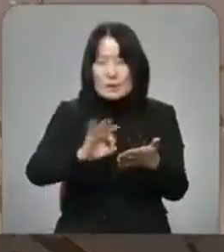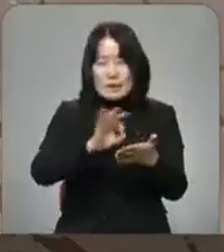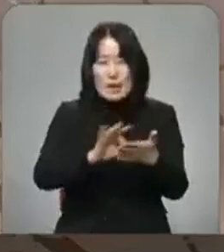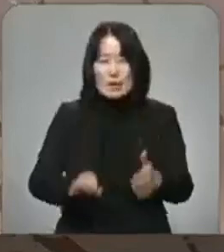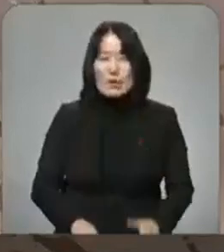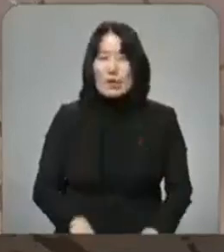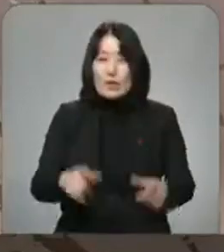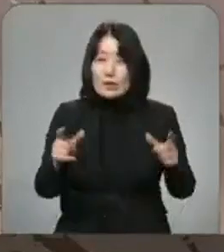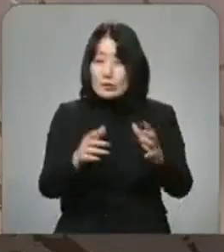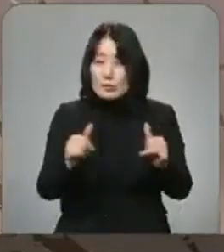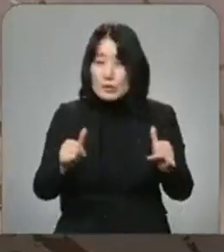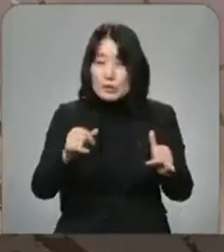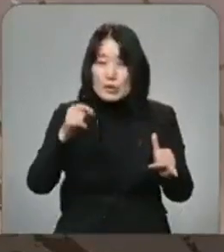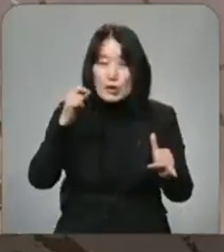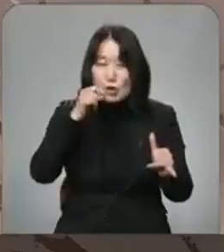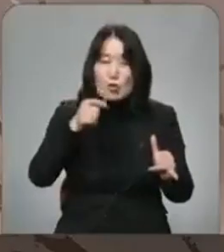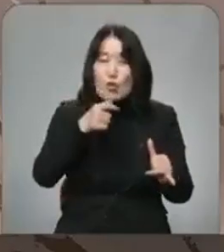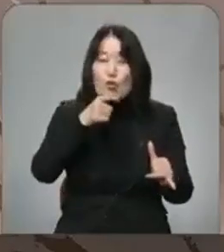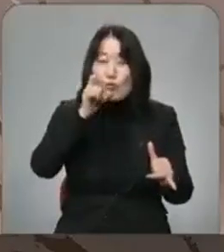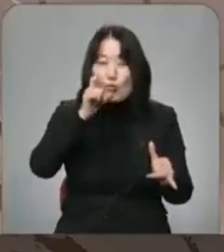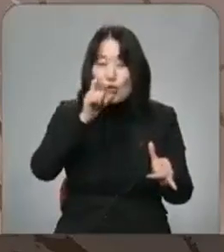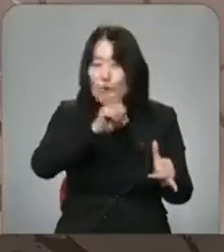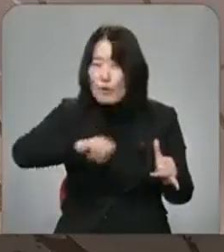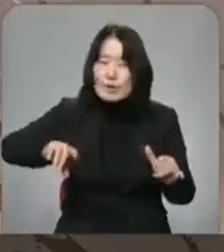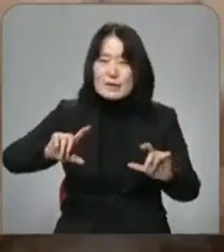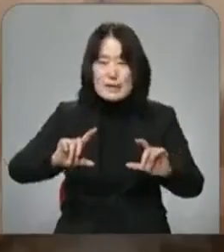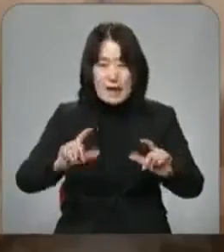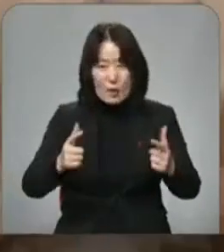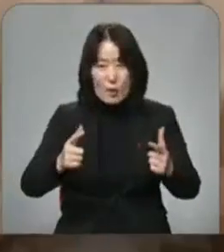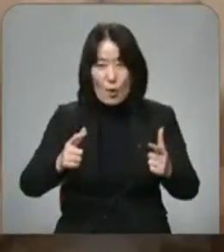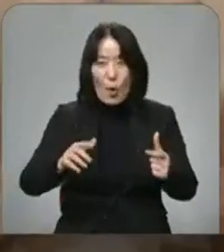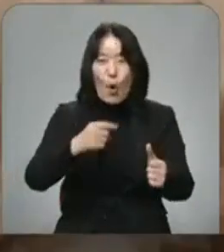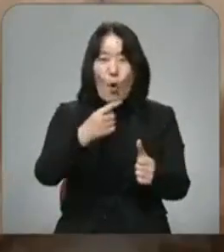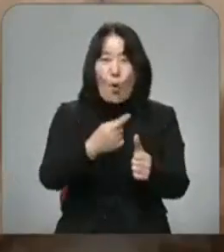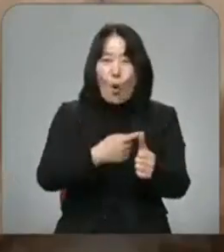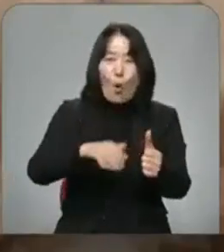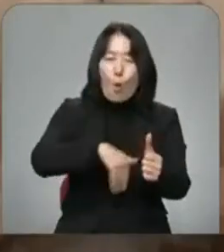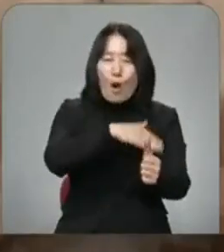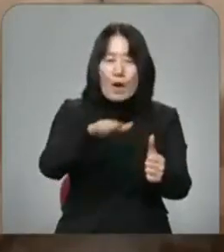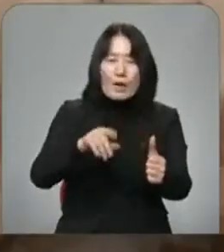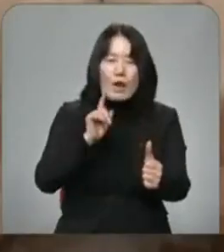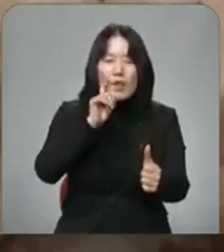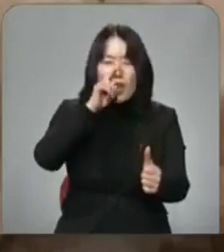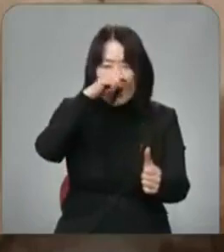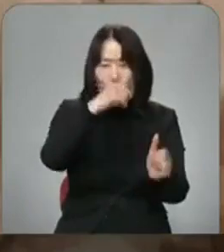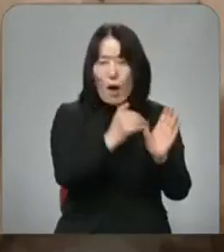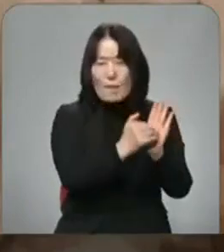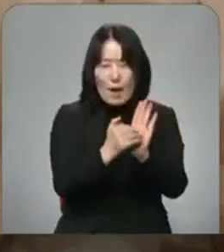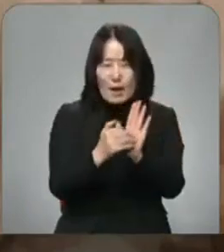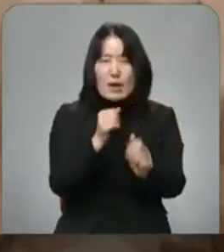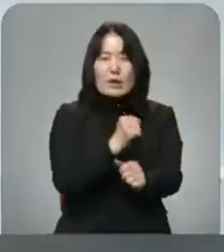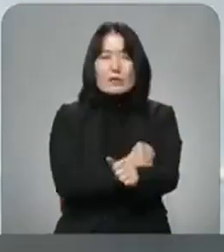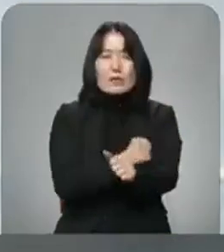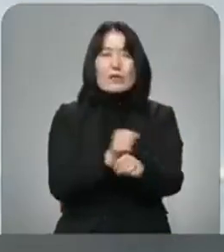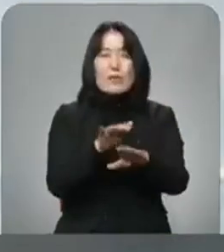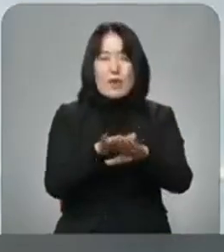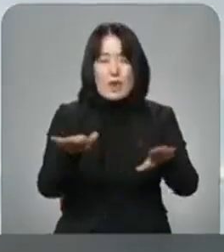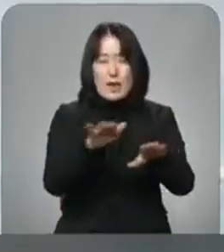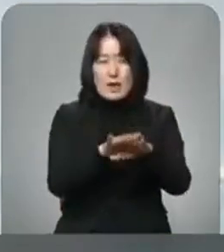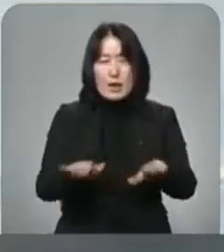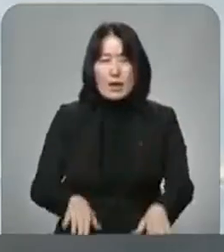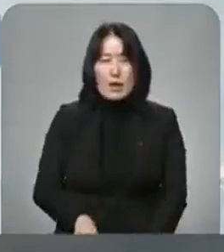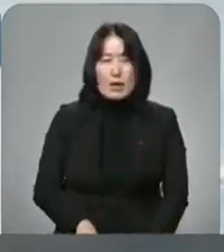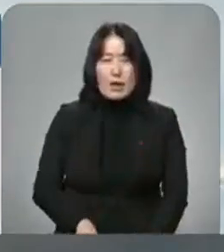배추를 절일 때 나오는 소금물을 따로 처리하지 않아도 돼 환경 오염도 방지하고 수고도 덜게 됐습니다. 5천 톤